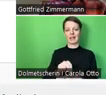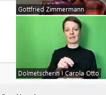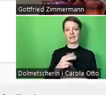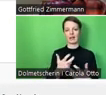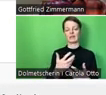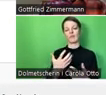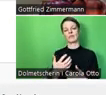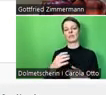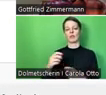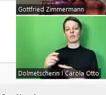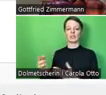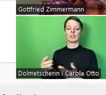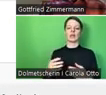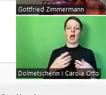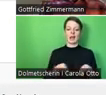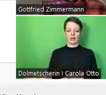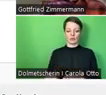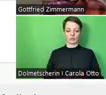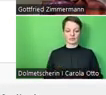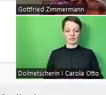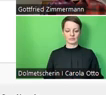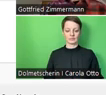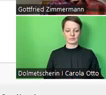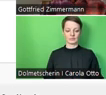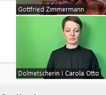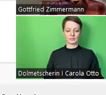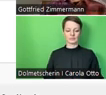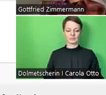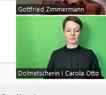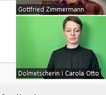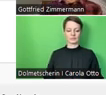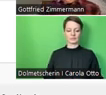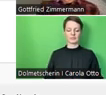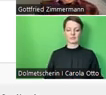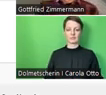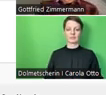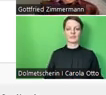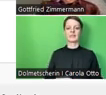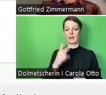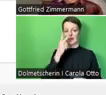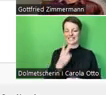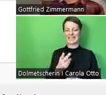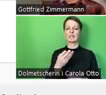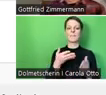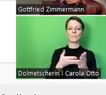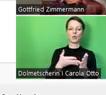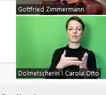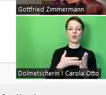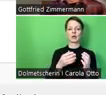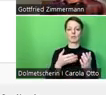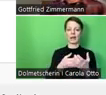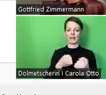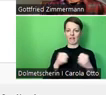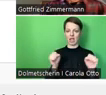N3015-49 V1 Einleitung. So, und jetzt sehen Sie auf der rechten Seite, dass die Prüfung auf Barrierefreiheit